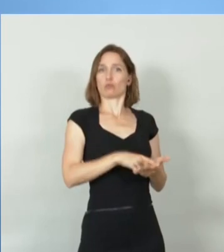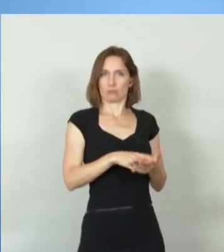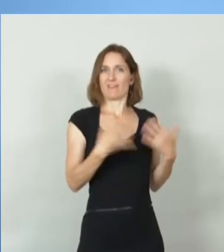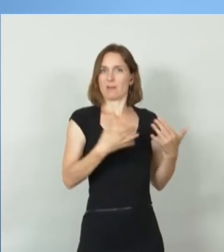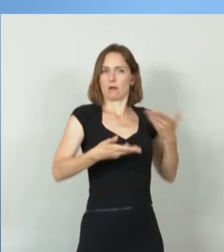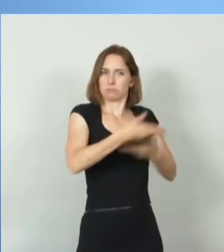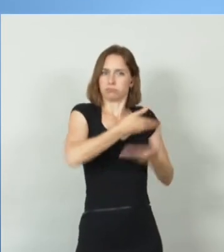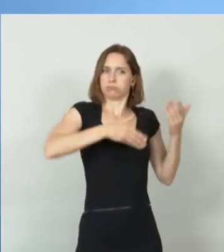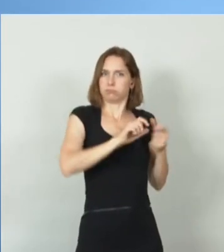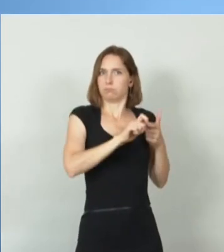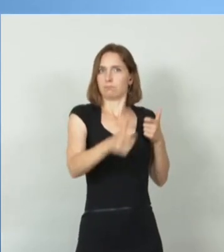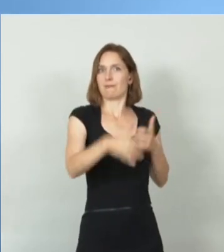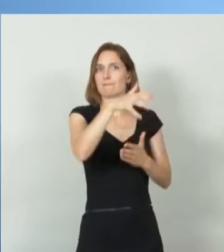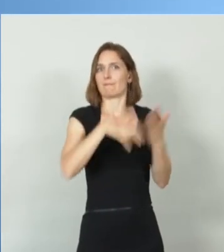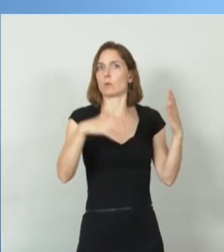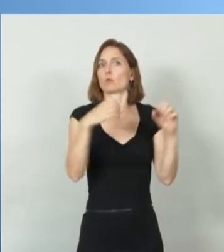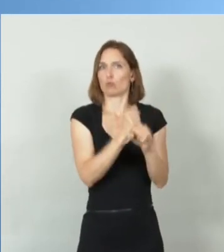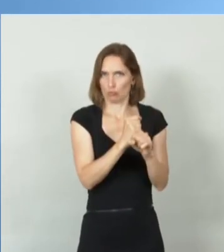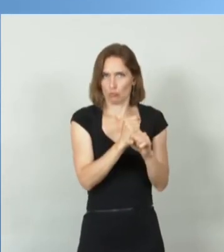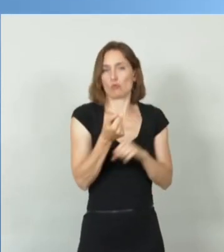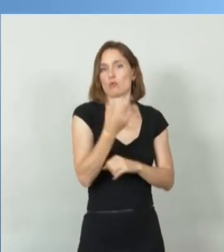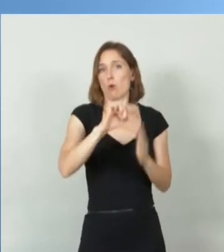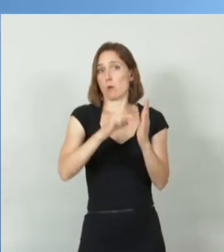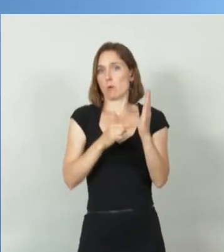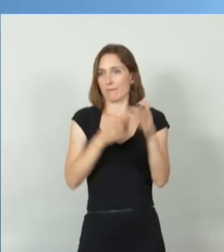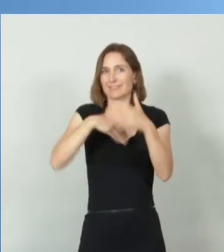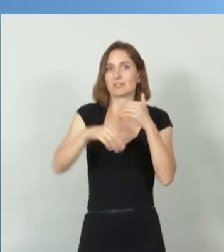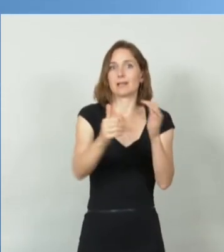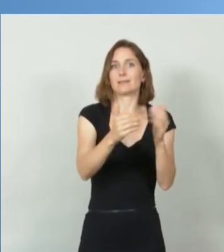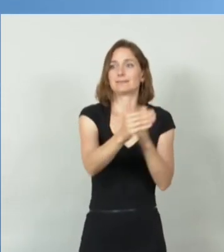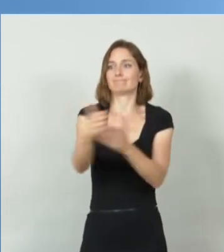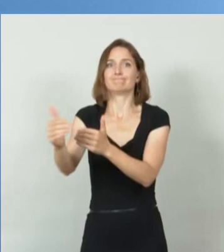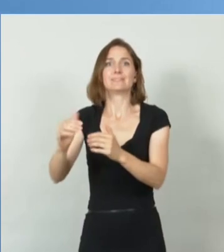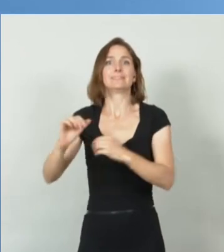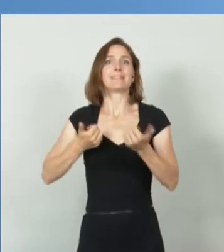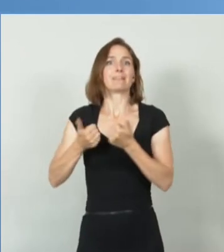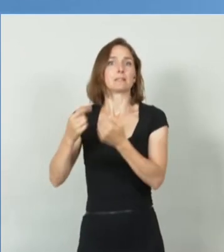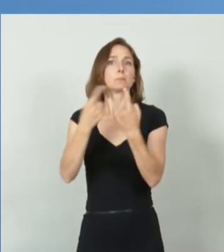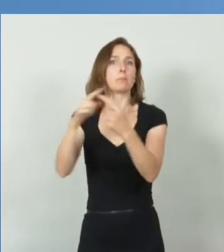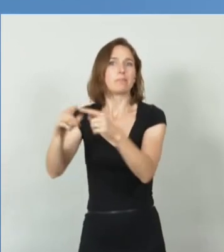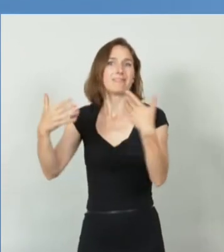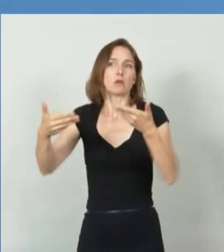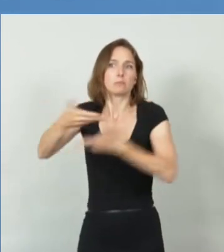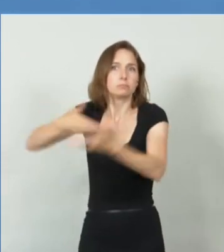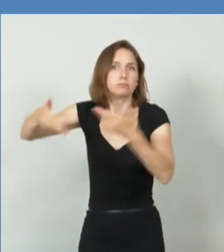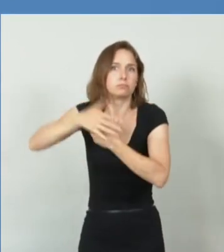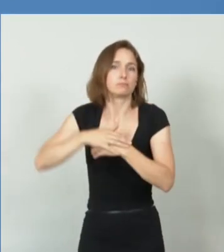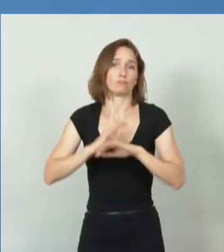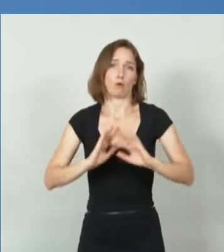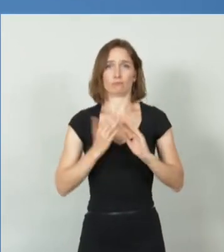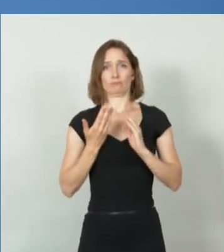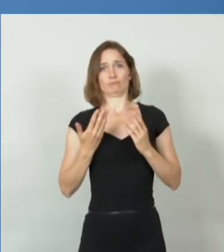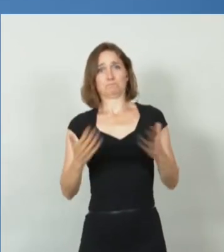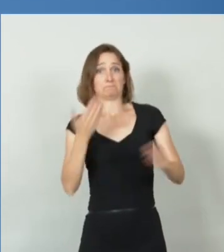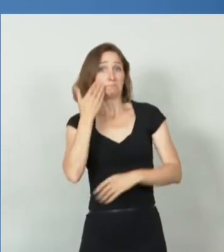travaillés par les services puisque les questions étaient précises au cours de cette commission et donc je vous remercie de votre attention